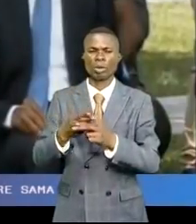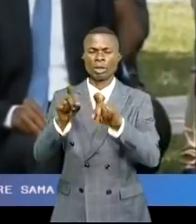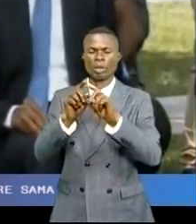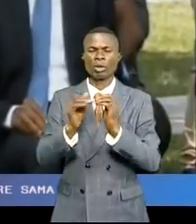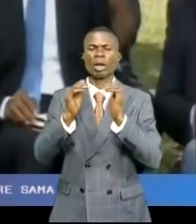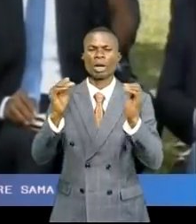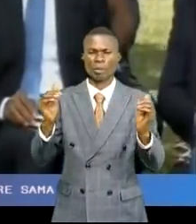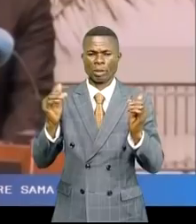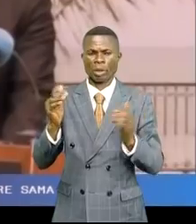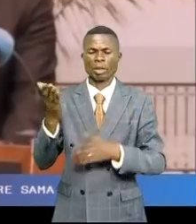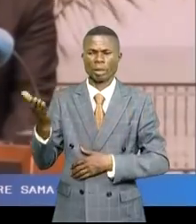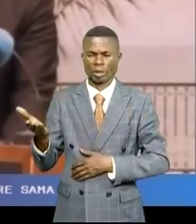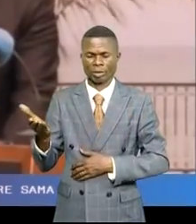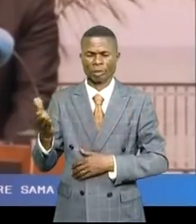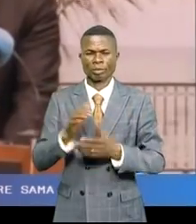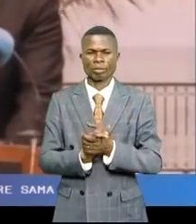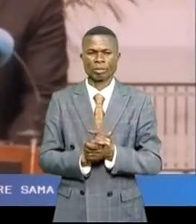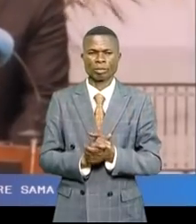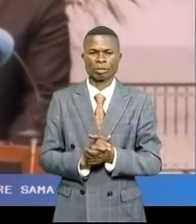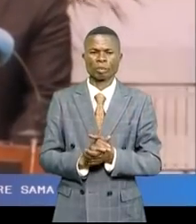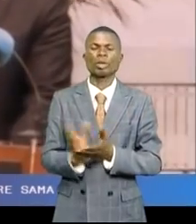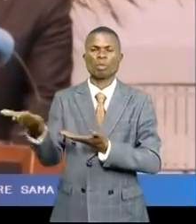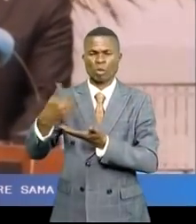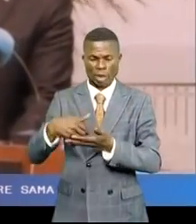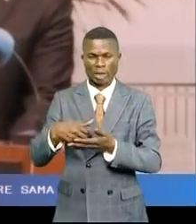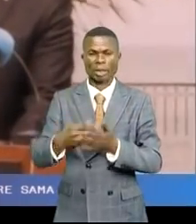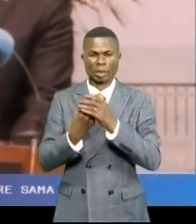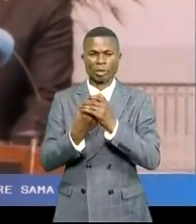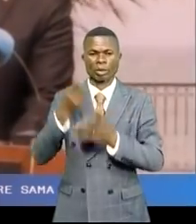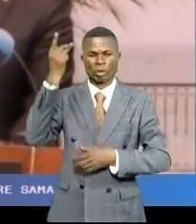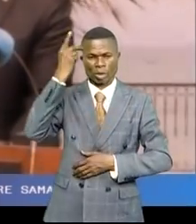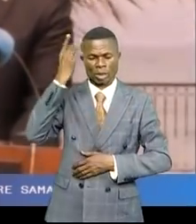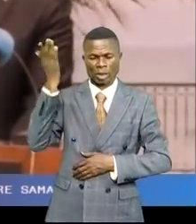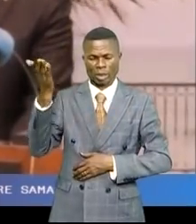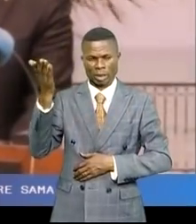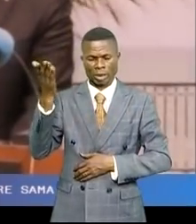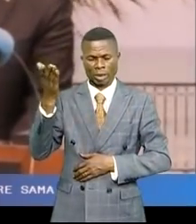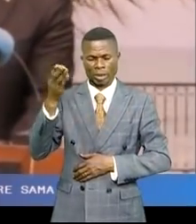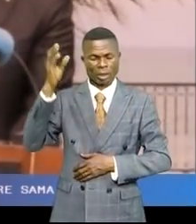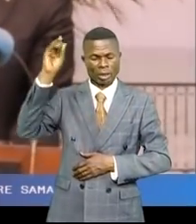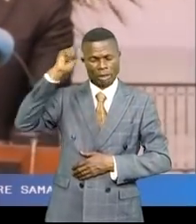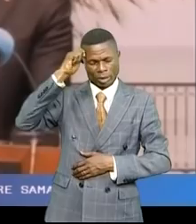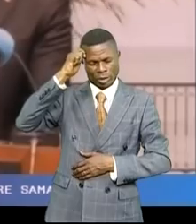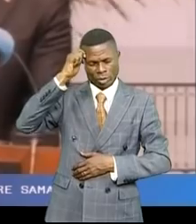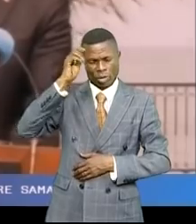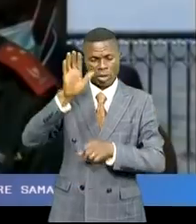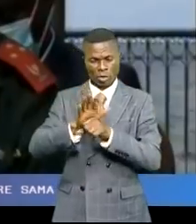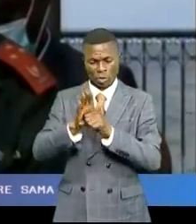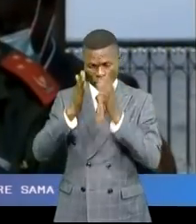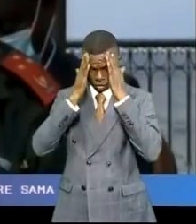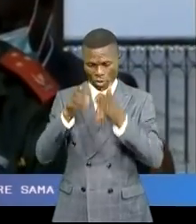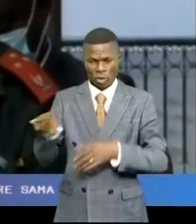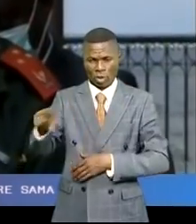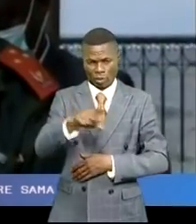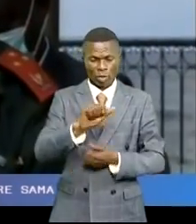paix. Je repars à Kinshasa en gardant un œil vigilant sur